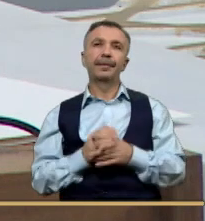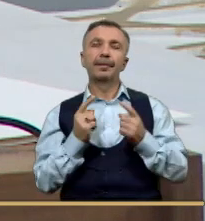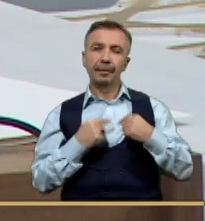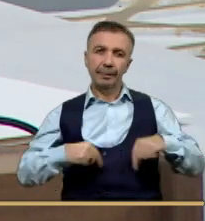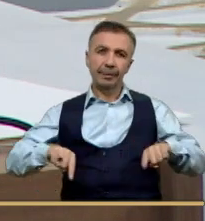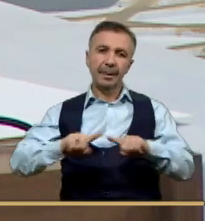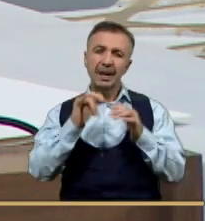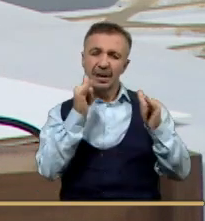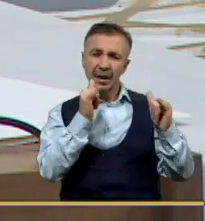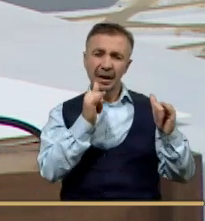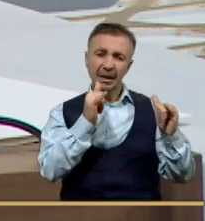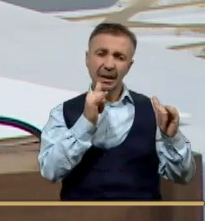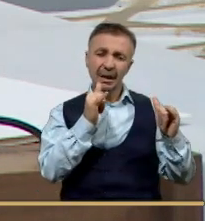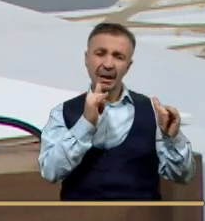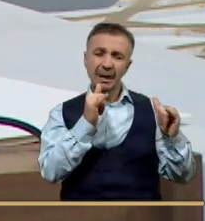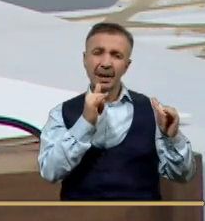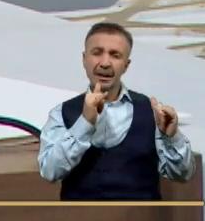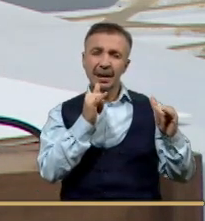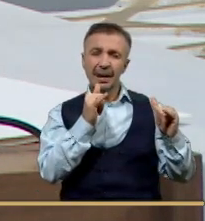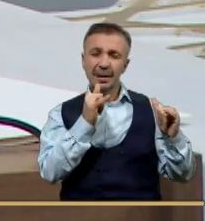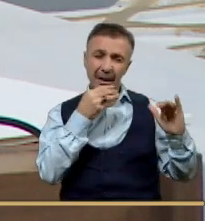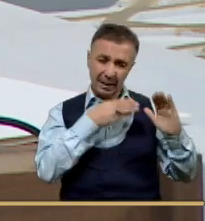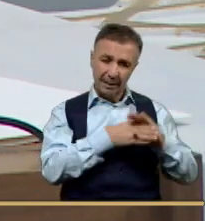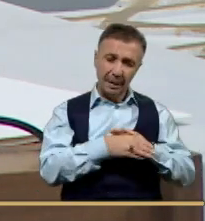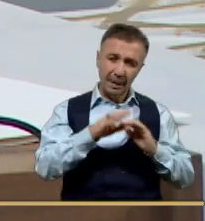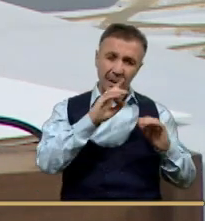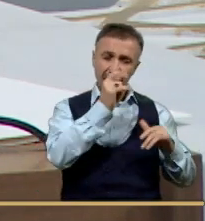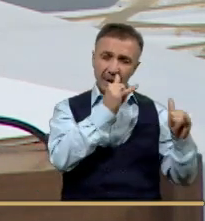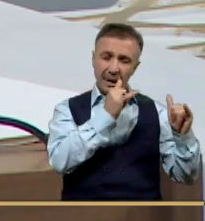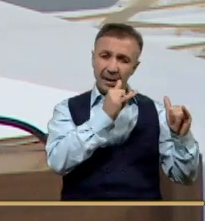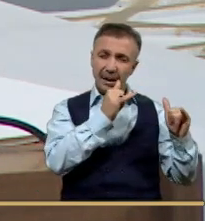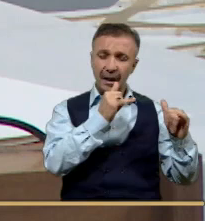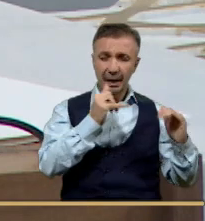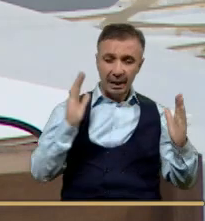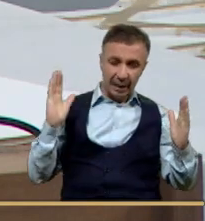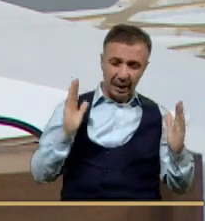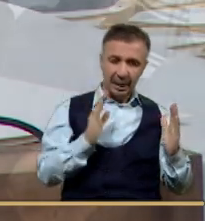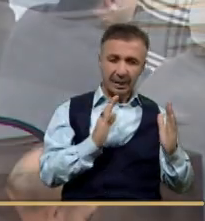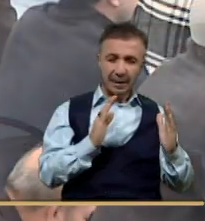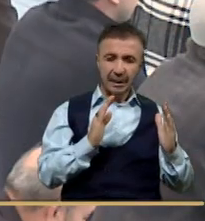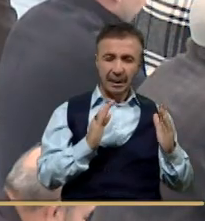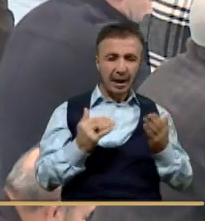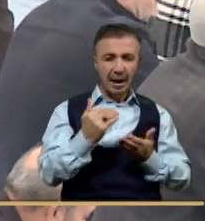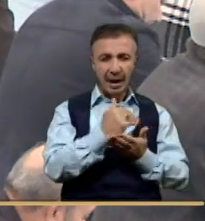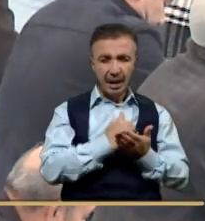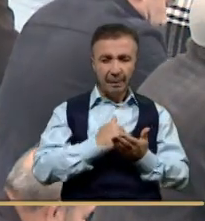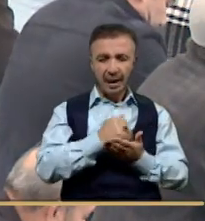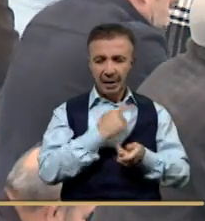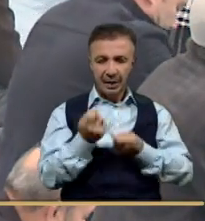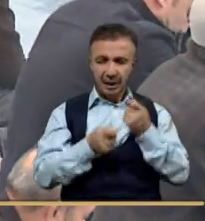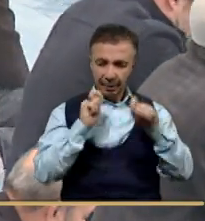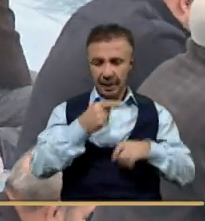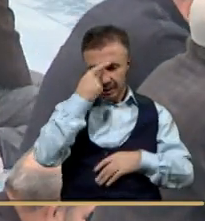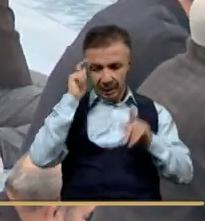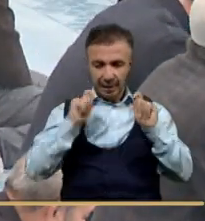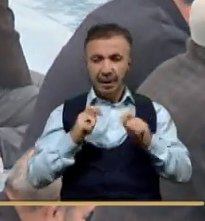bizlere cennetini, cenneti yaklaştıracak, cennete bizleri yaklaştıracak amelleri nasip eyle. Bizi